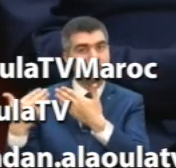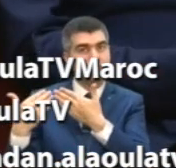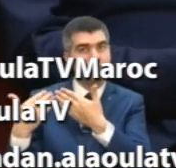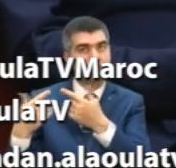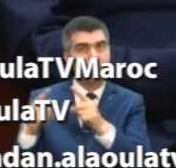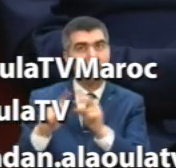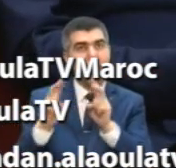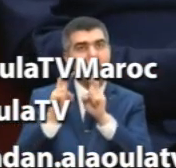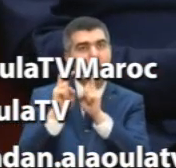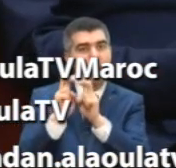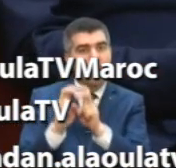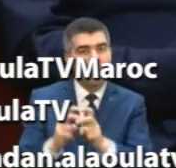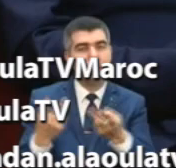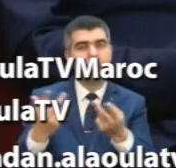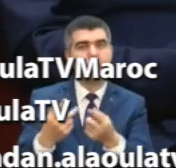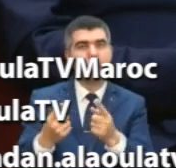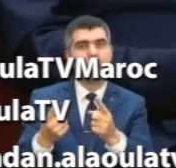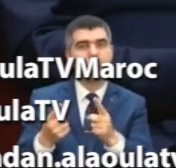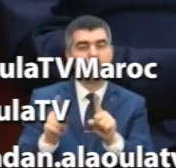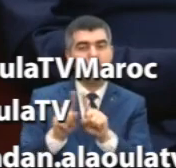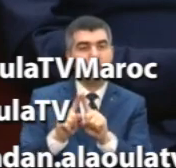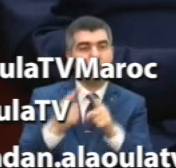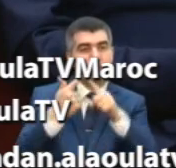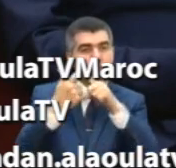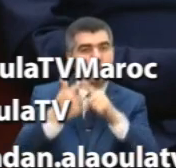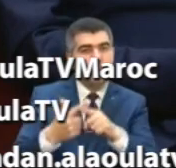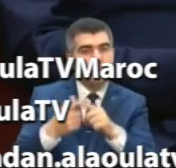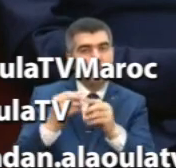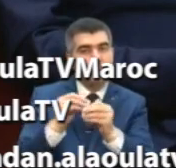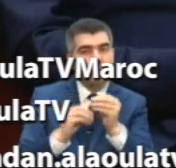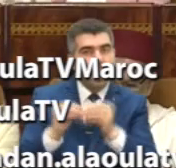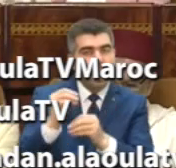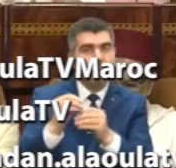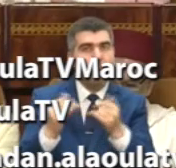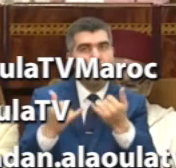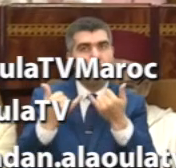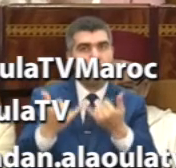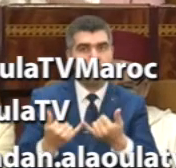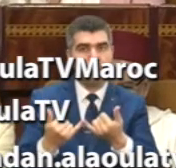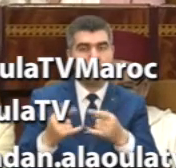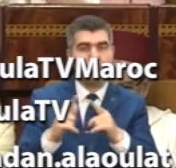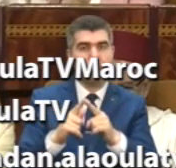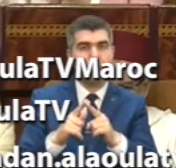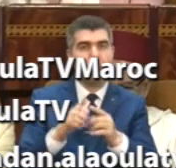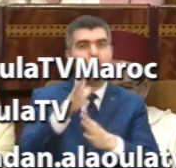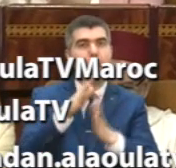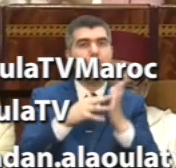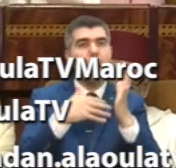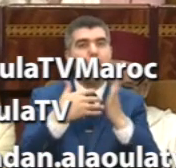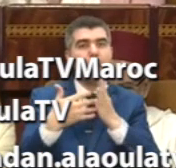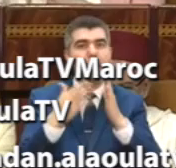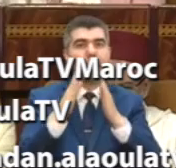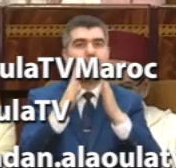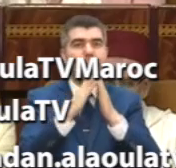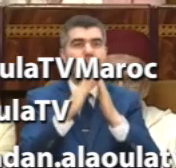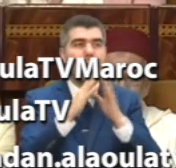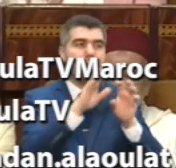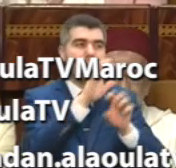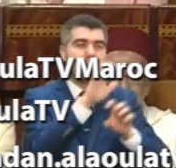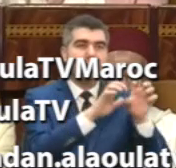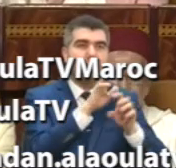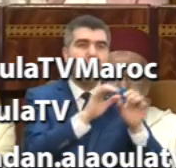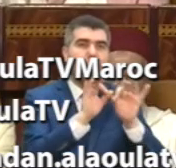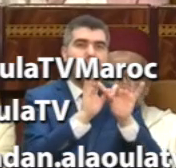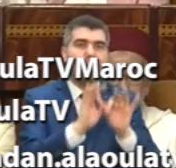التراجع، لا على مستوى الاستثمار، لا على مستوى اليوم ديال برنامج مدن بدون صفيح، لا على مستوى